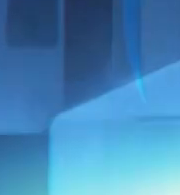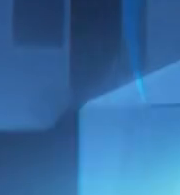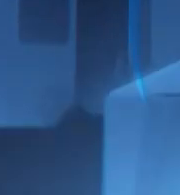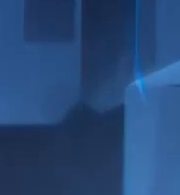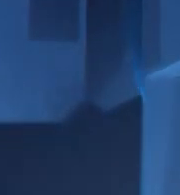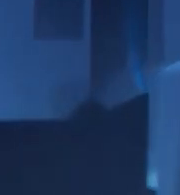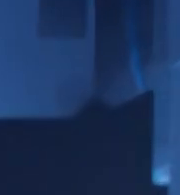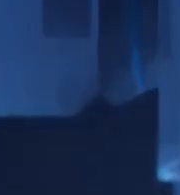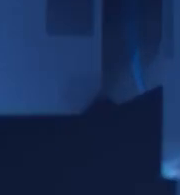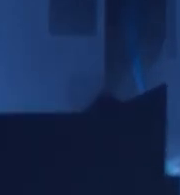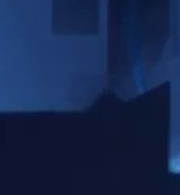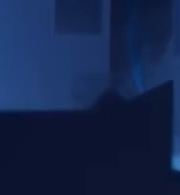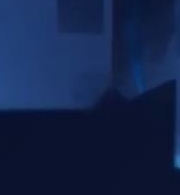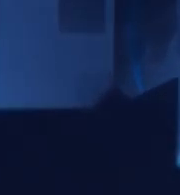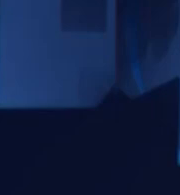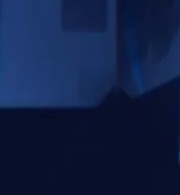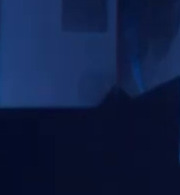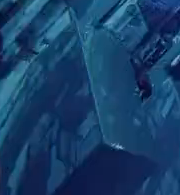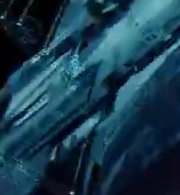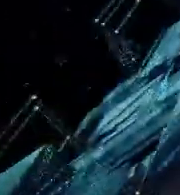телеарнасы, Текеліден.